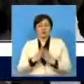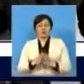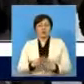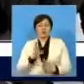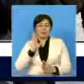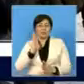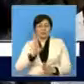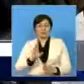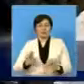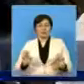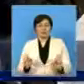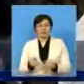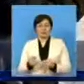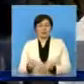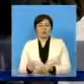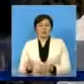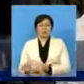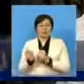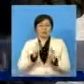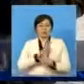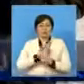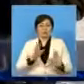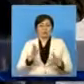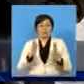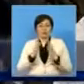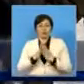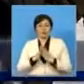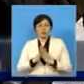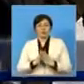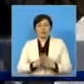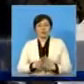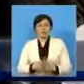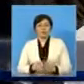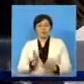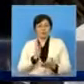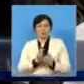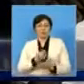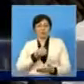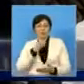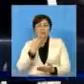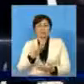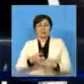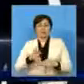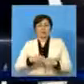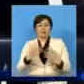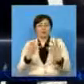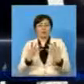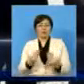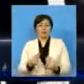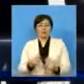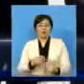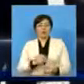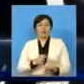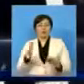су тасымай үйден ішкенге не жетсін. Сондықтан осы бүгінгі қол жеткізіп